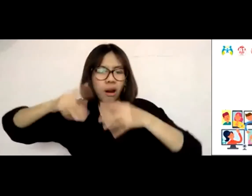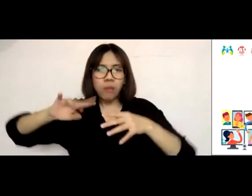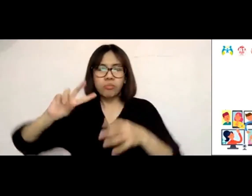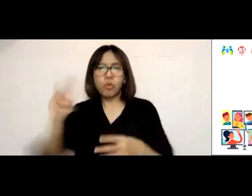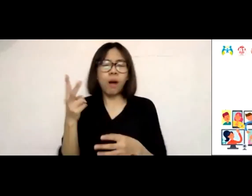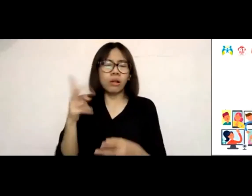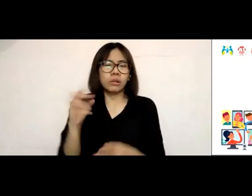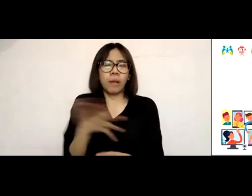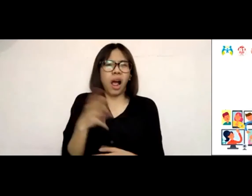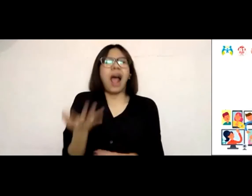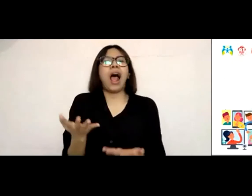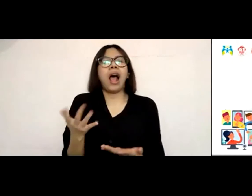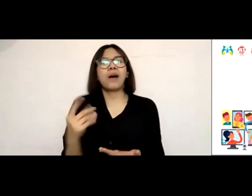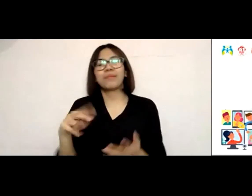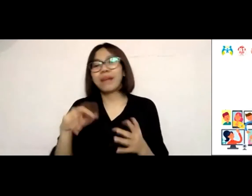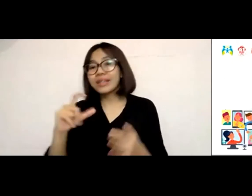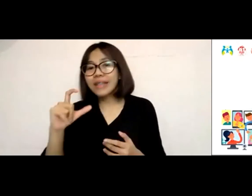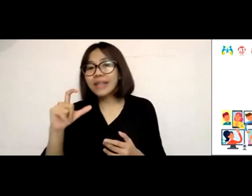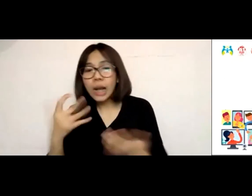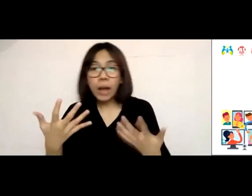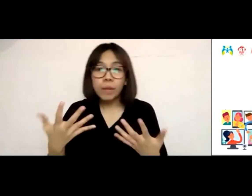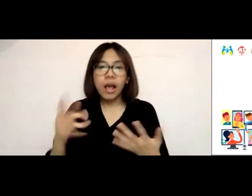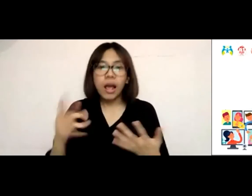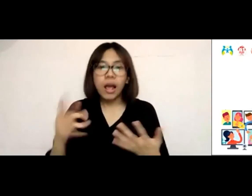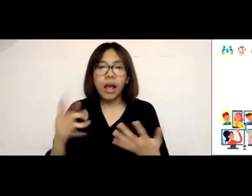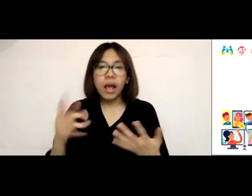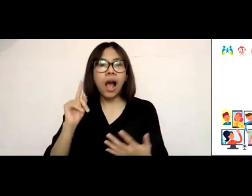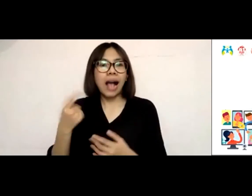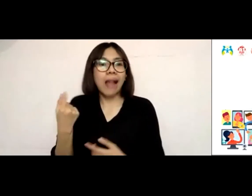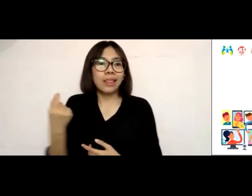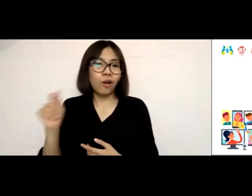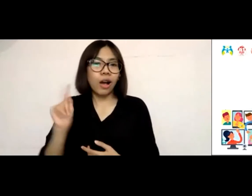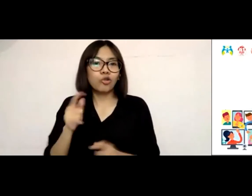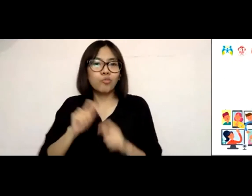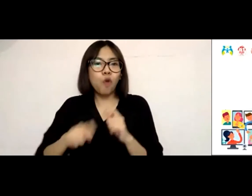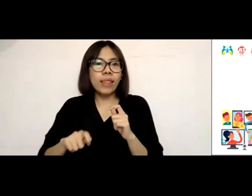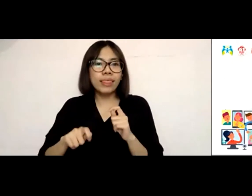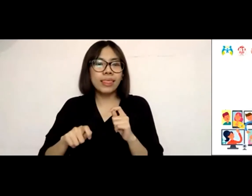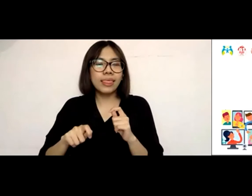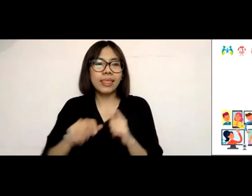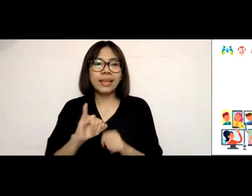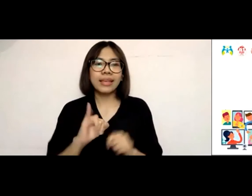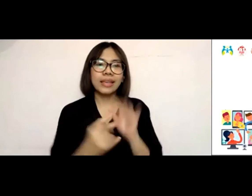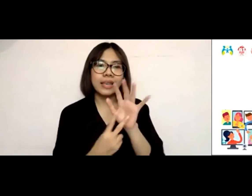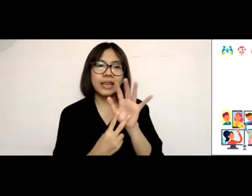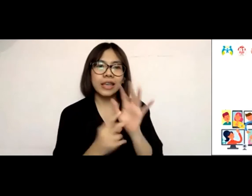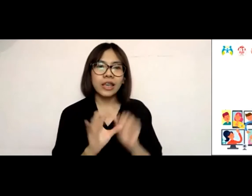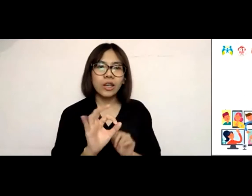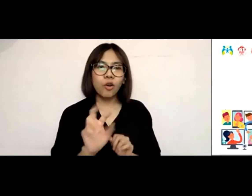satu perusahaan itu kan harus melakukan inovasi gitu ya. Tapi bukan hanya inovasi produk,